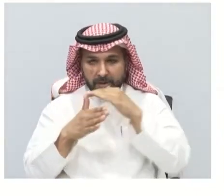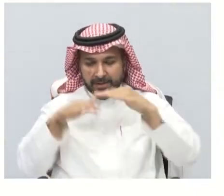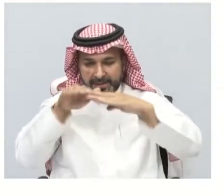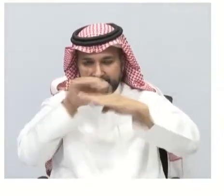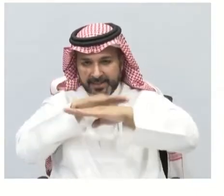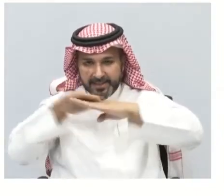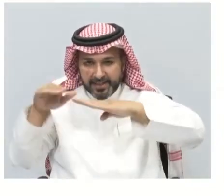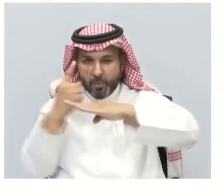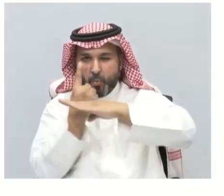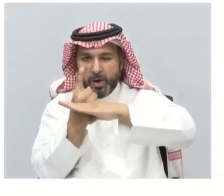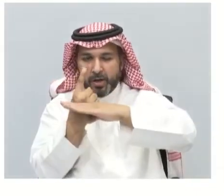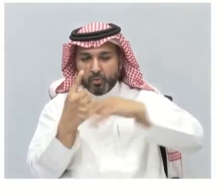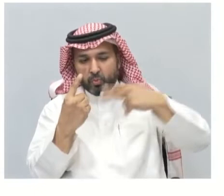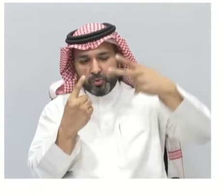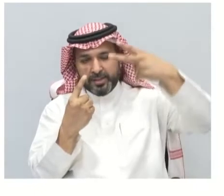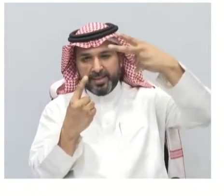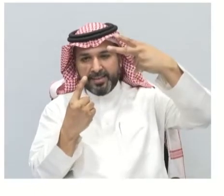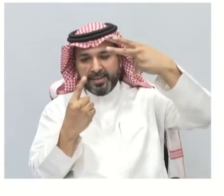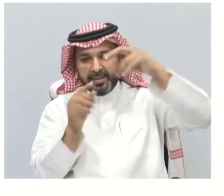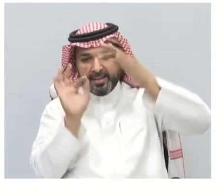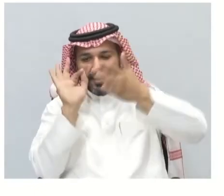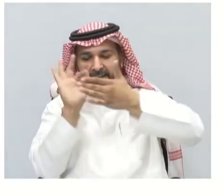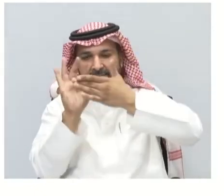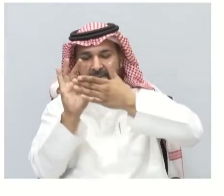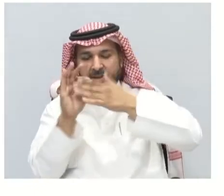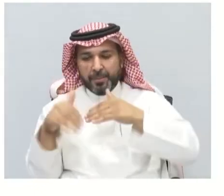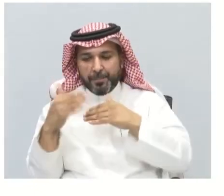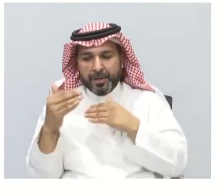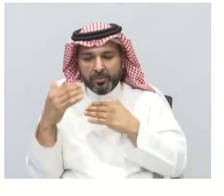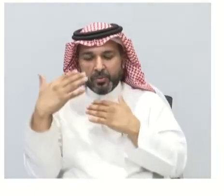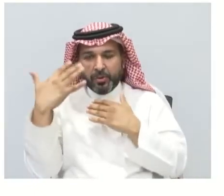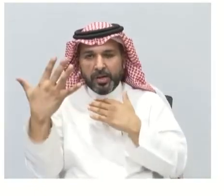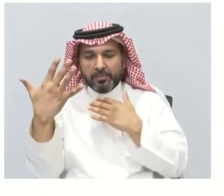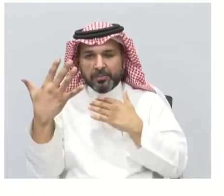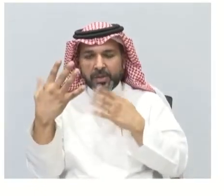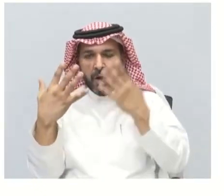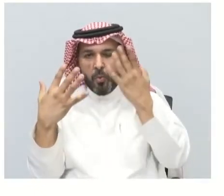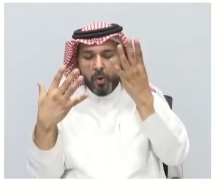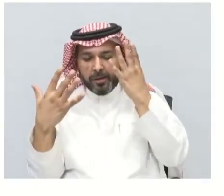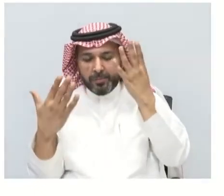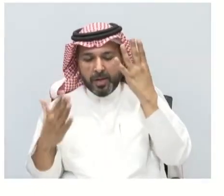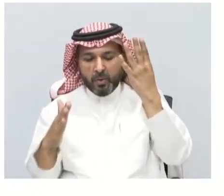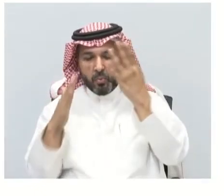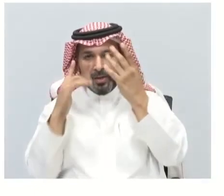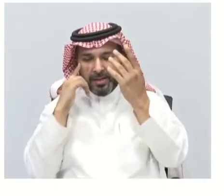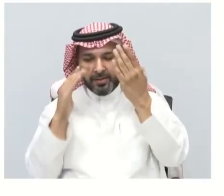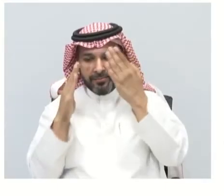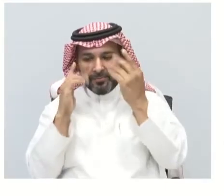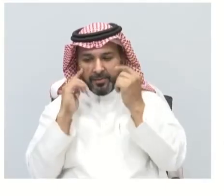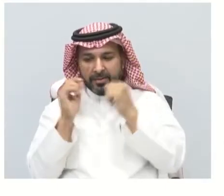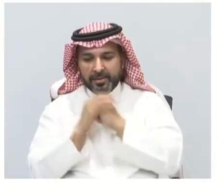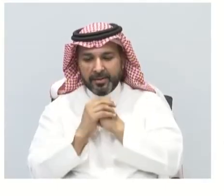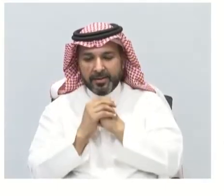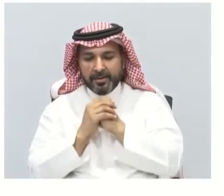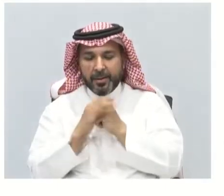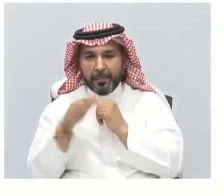واث النقطه الاخرى هي 5م ورب هذه النقطه كم 5 ورب اذا الان ناتي بالنقطه